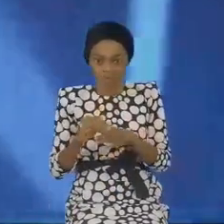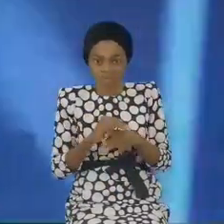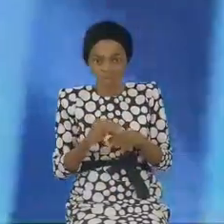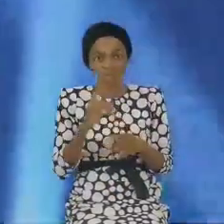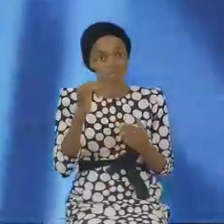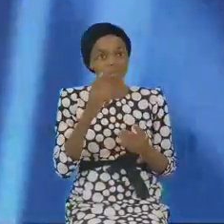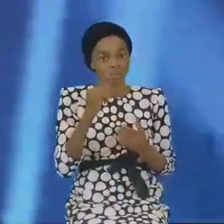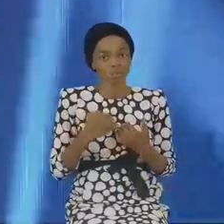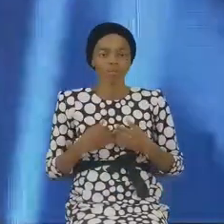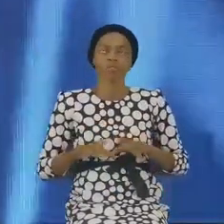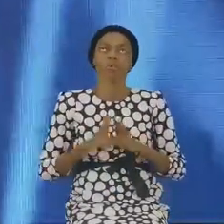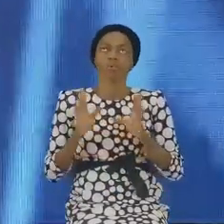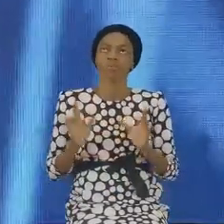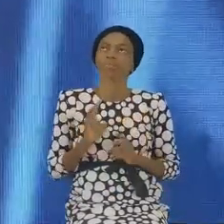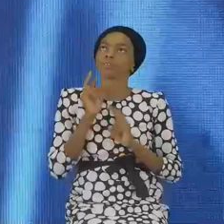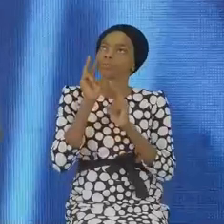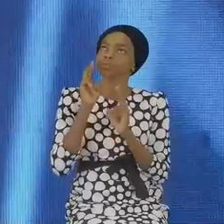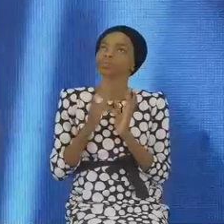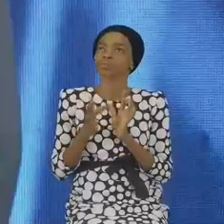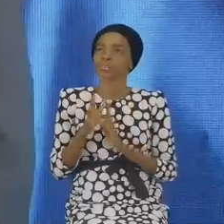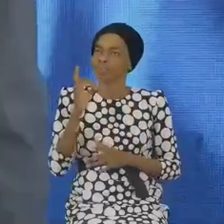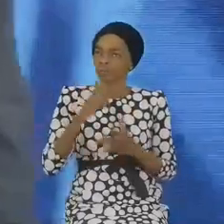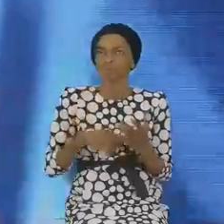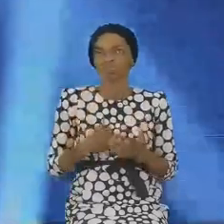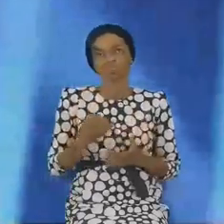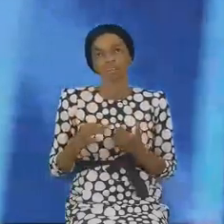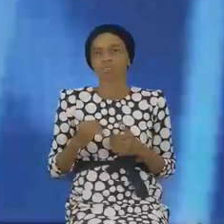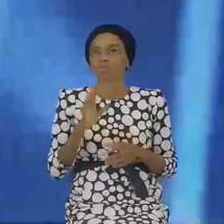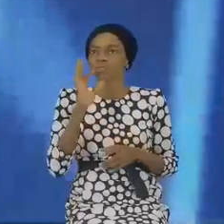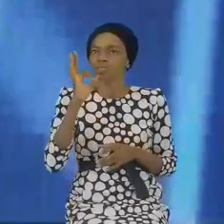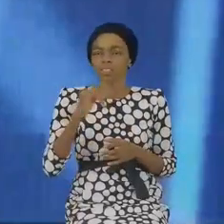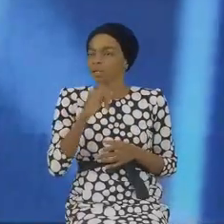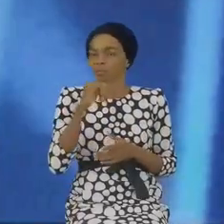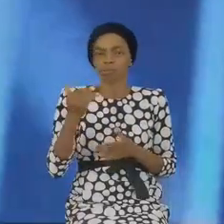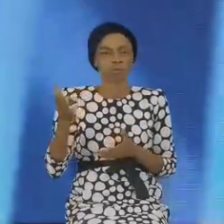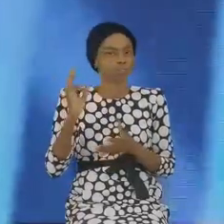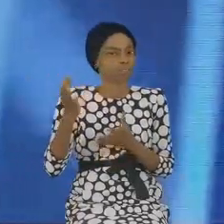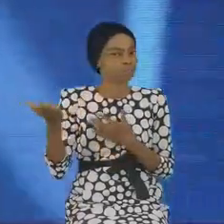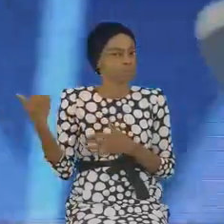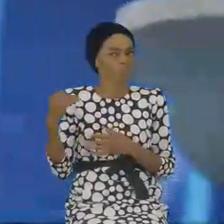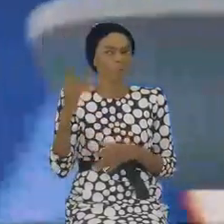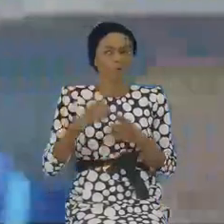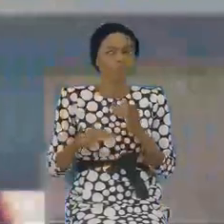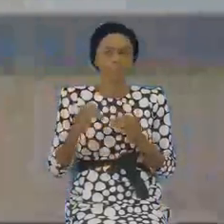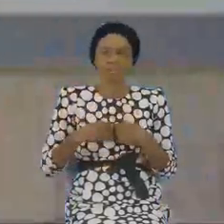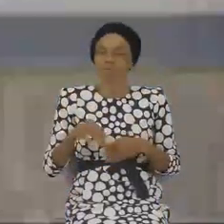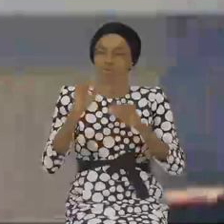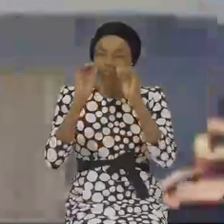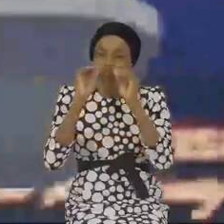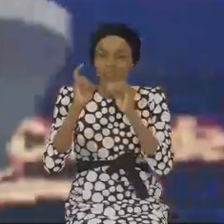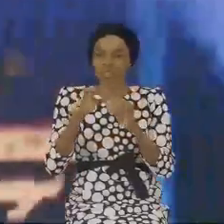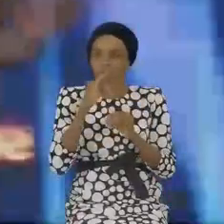Christ. Qu'est-ce que je dois enseigner d'autre? Qu'est-ce que je dois faire et je ne dois pas faire? Qu'est-ce que je